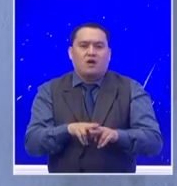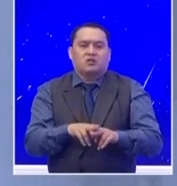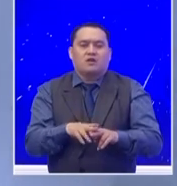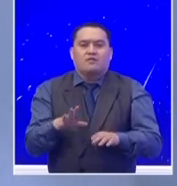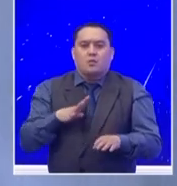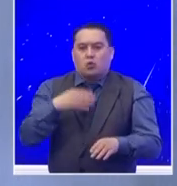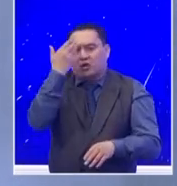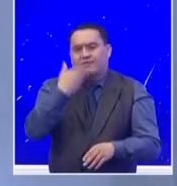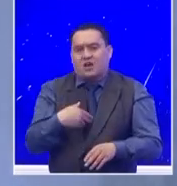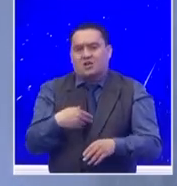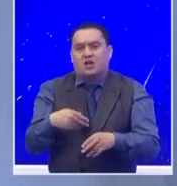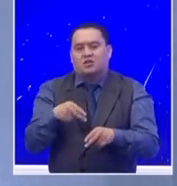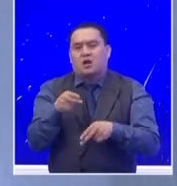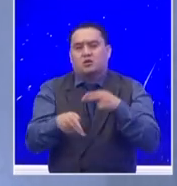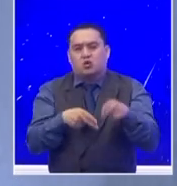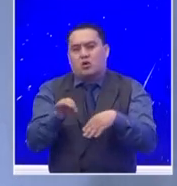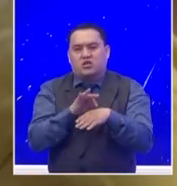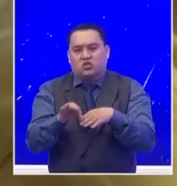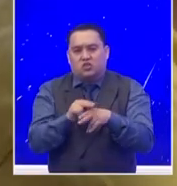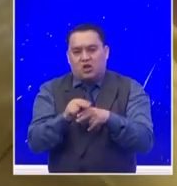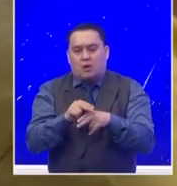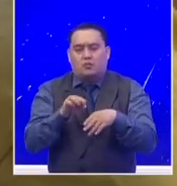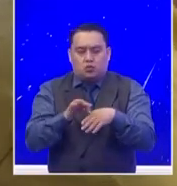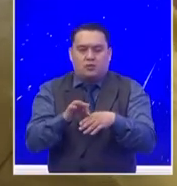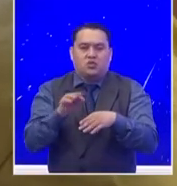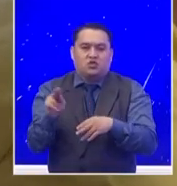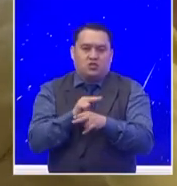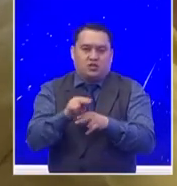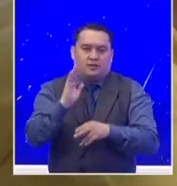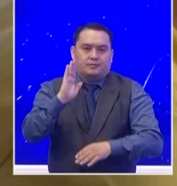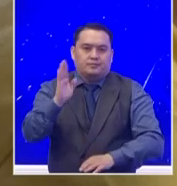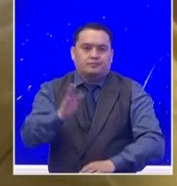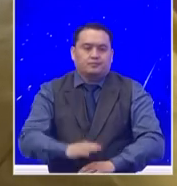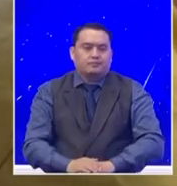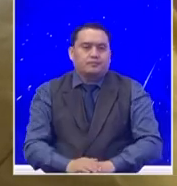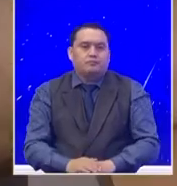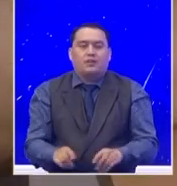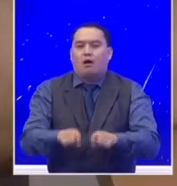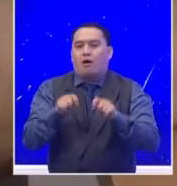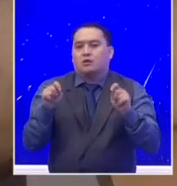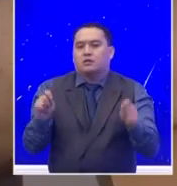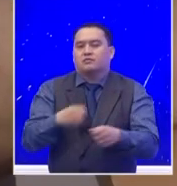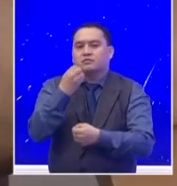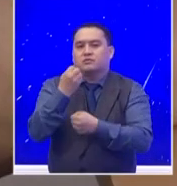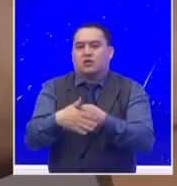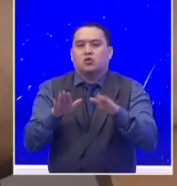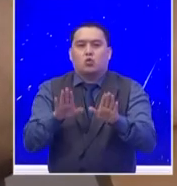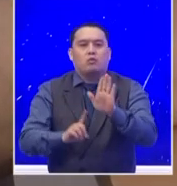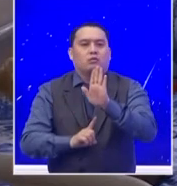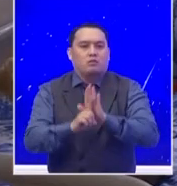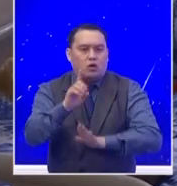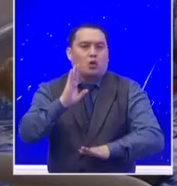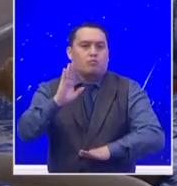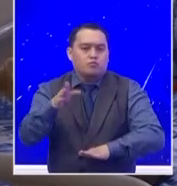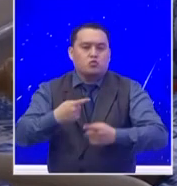и нейрохирургической больной здесь будем лечить. По словам руководства областной больницы, открытие центра реабилитации – это только начало. В скором